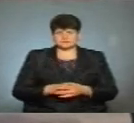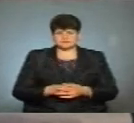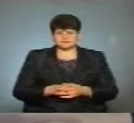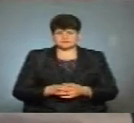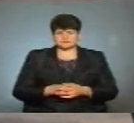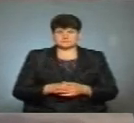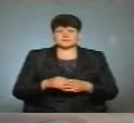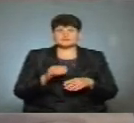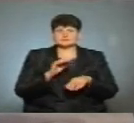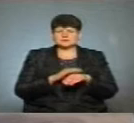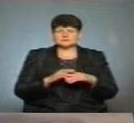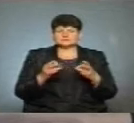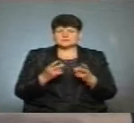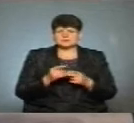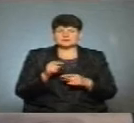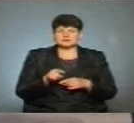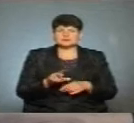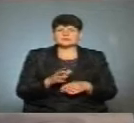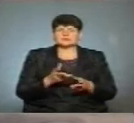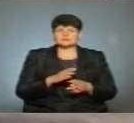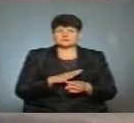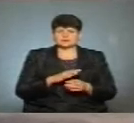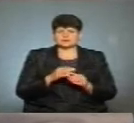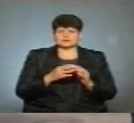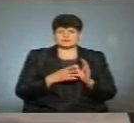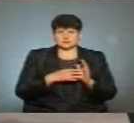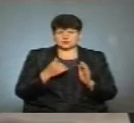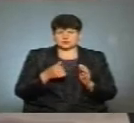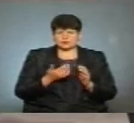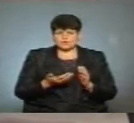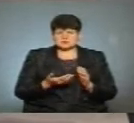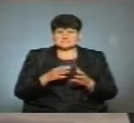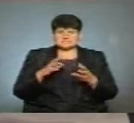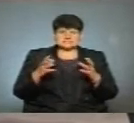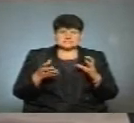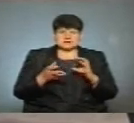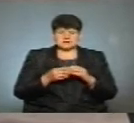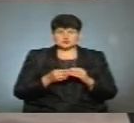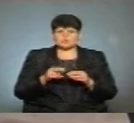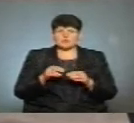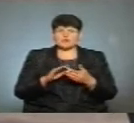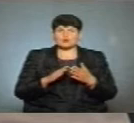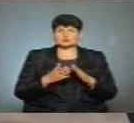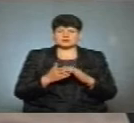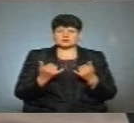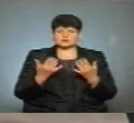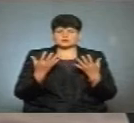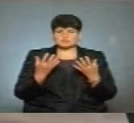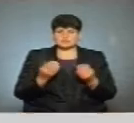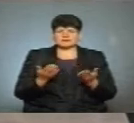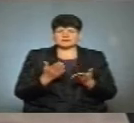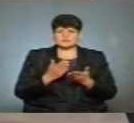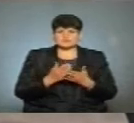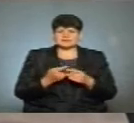Від потреби, та яка була ще навіть в 2019 році. Загальна сума по контрактах, яка на сьогоднішній день